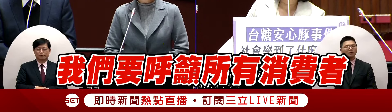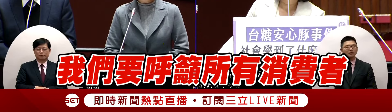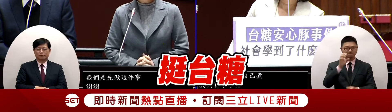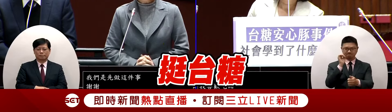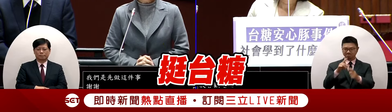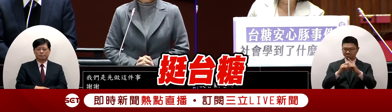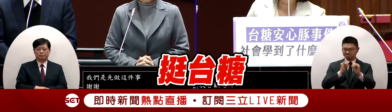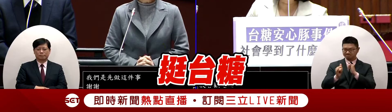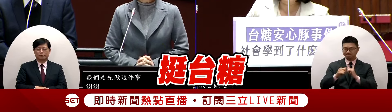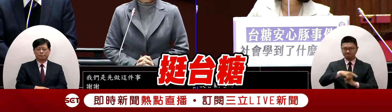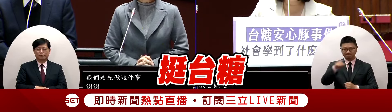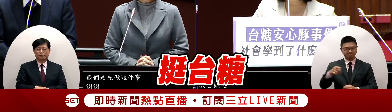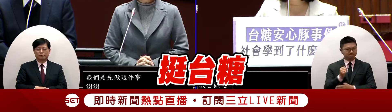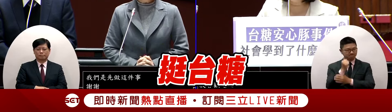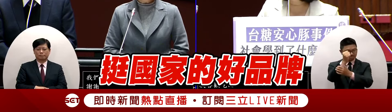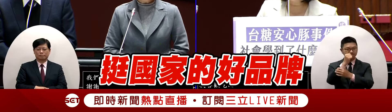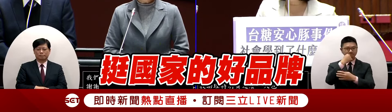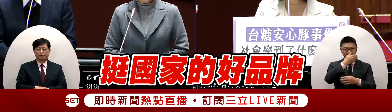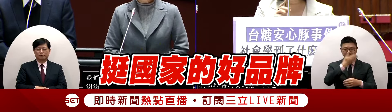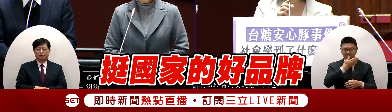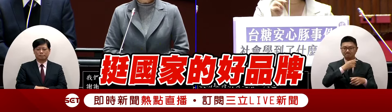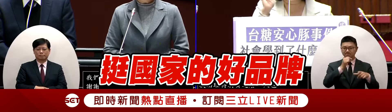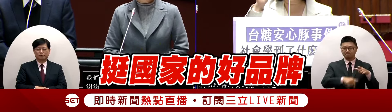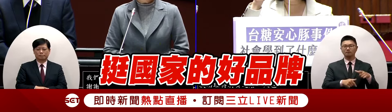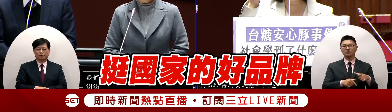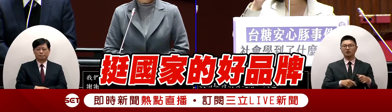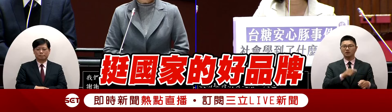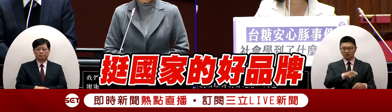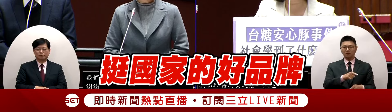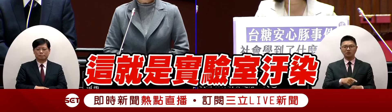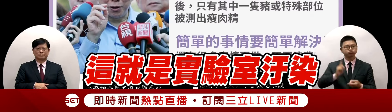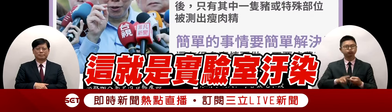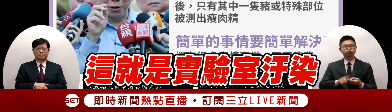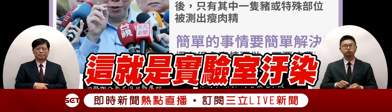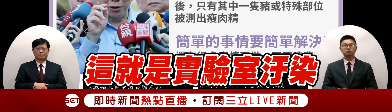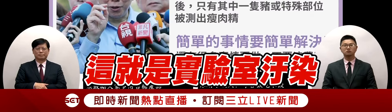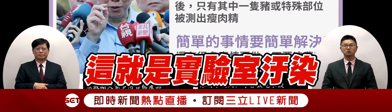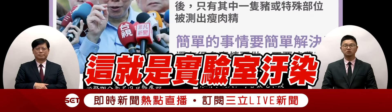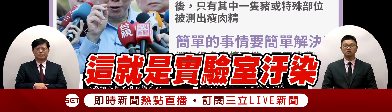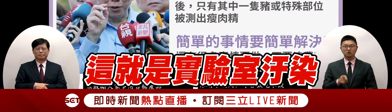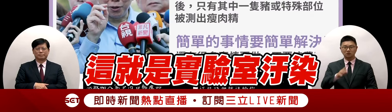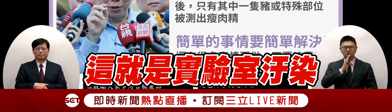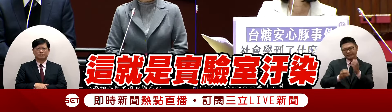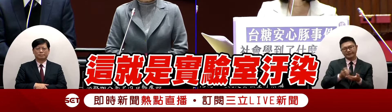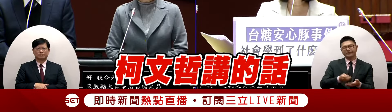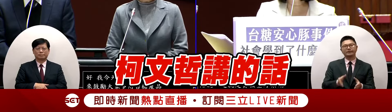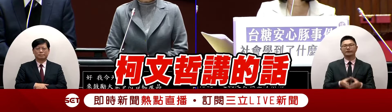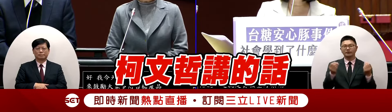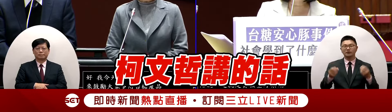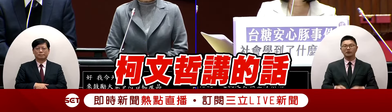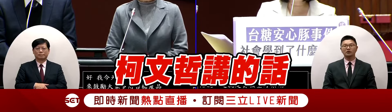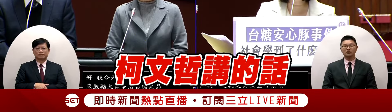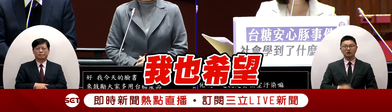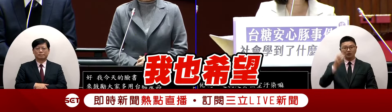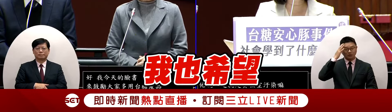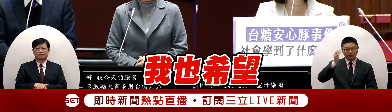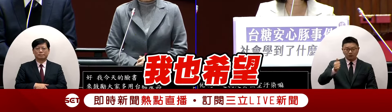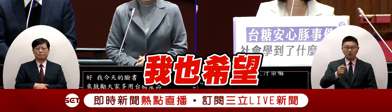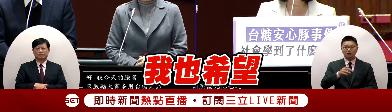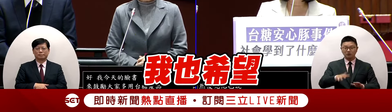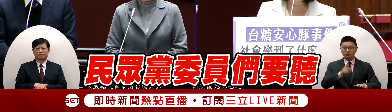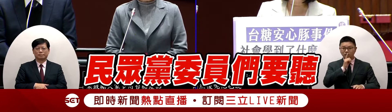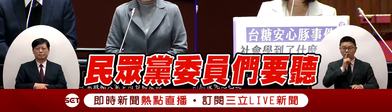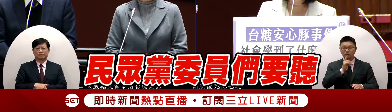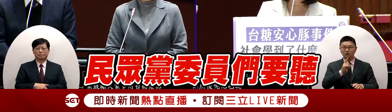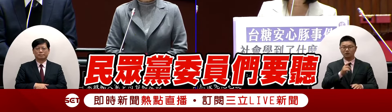者挺台糖，挺国家的好品牌。这就是实验室污染嘛。柯文哲主席讲的话，我也希望民